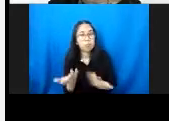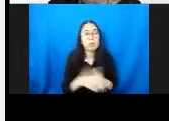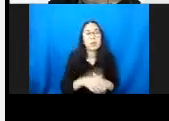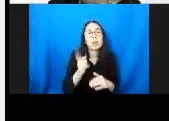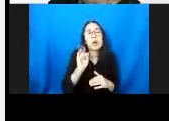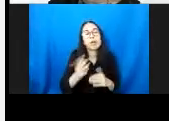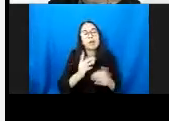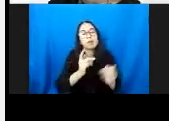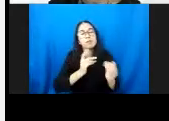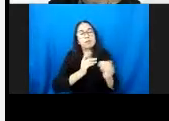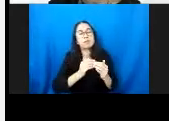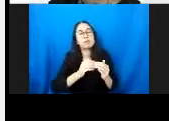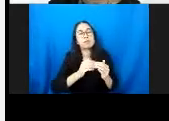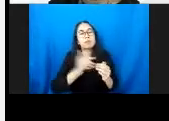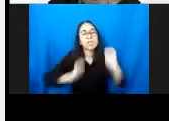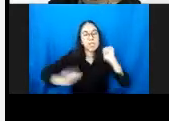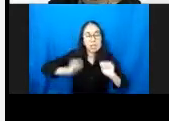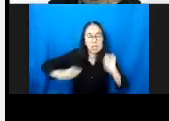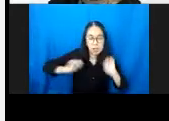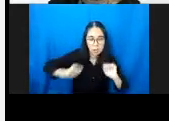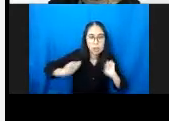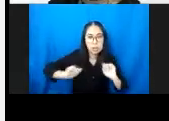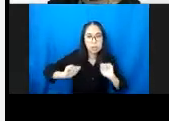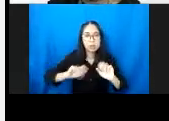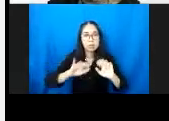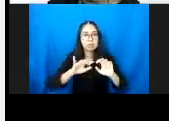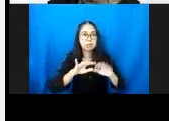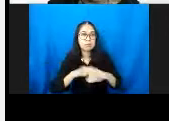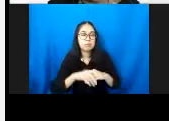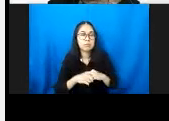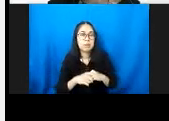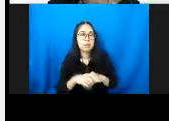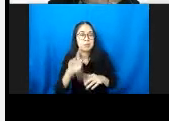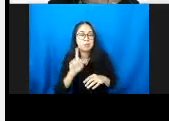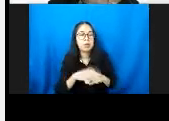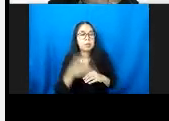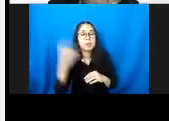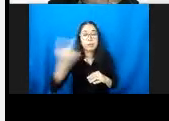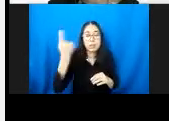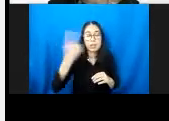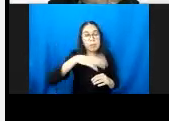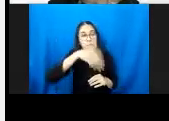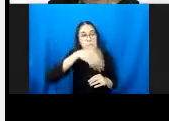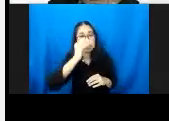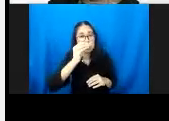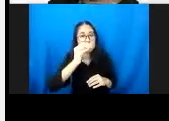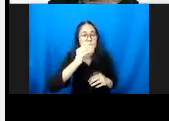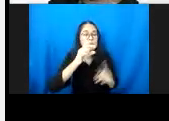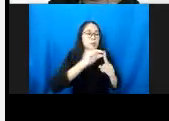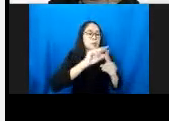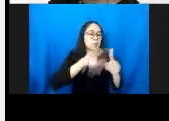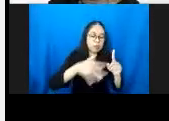program kegiatan agar apa yang dilakukan oleh pemerintah pusat, provinsi maupun